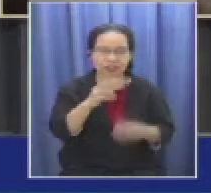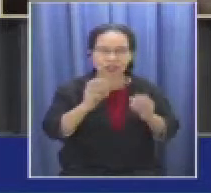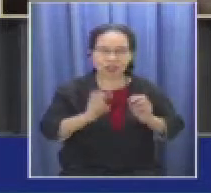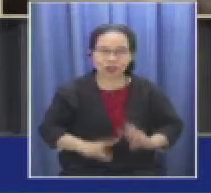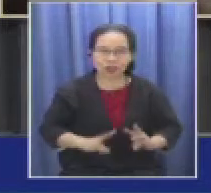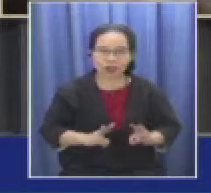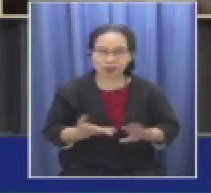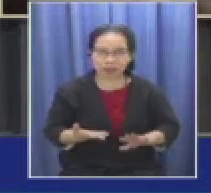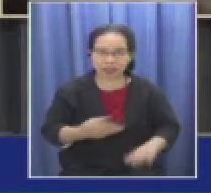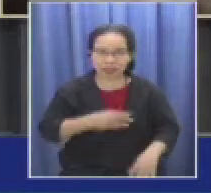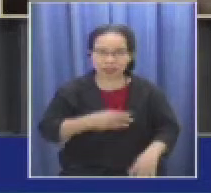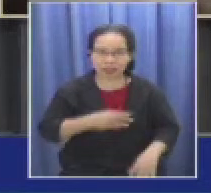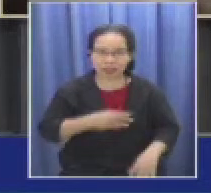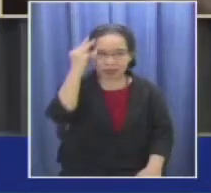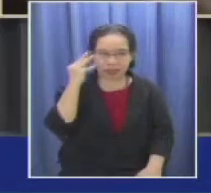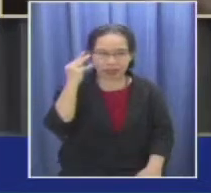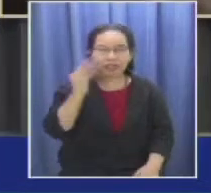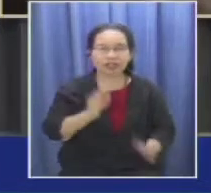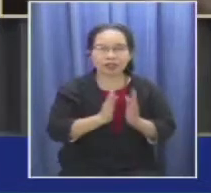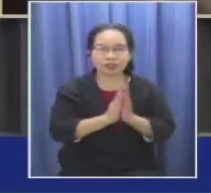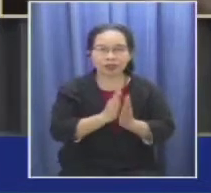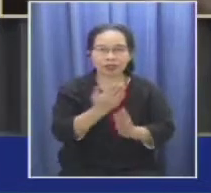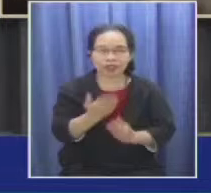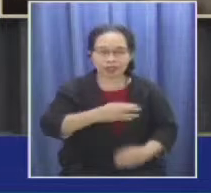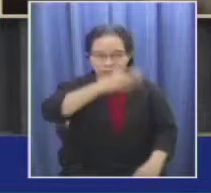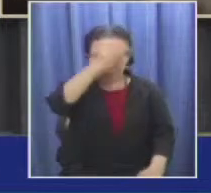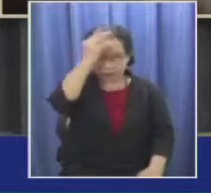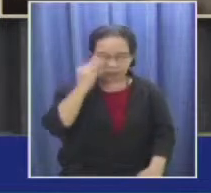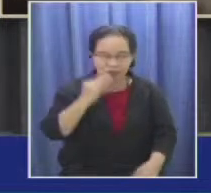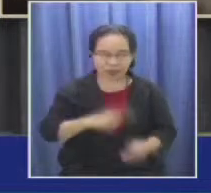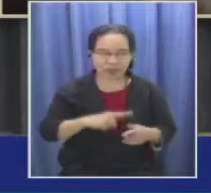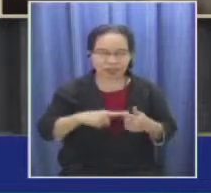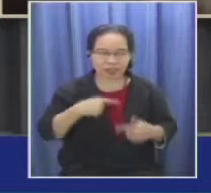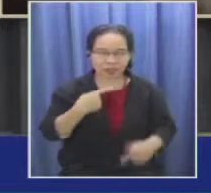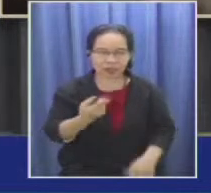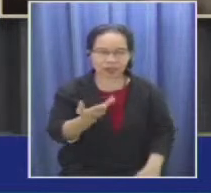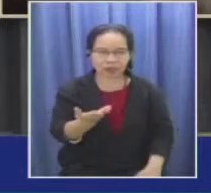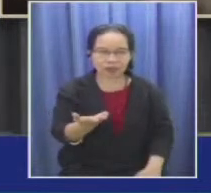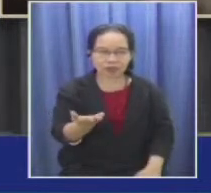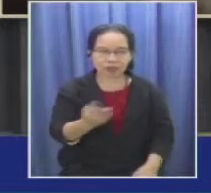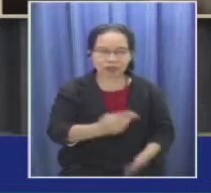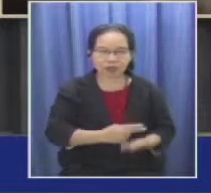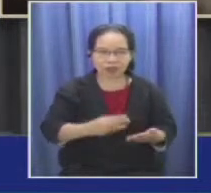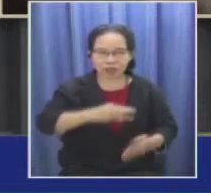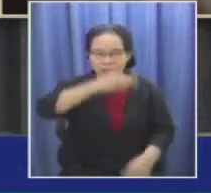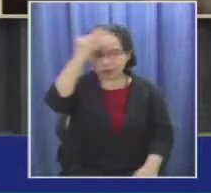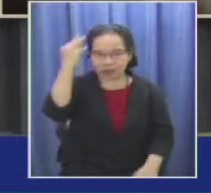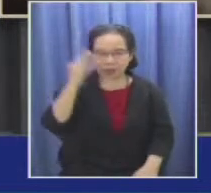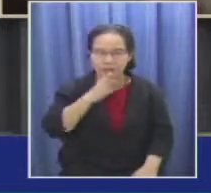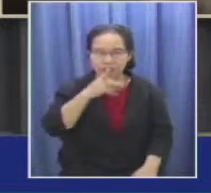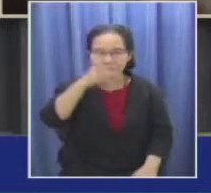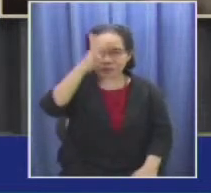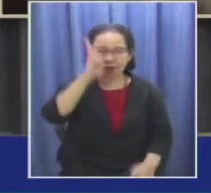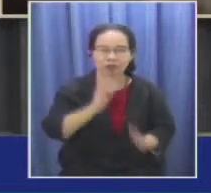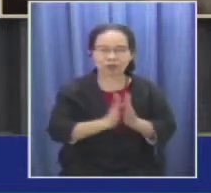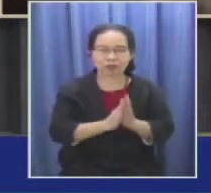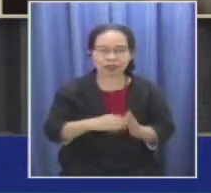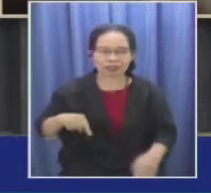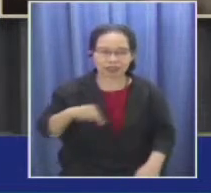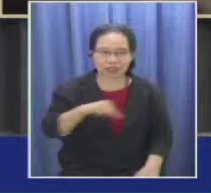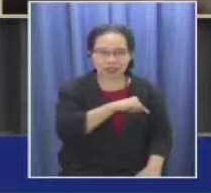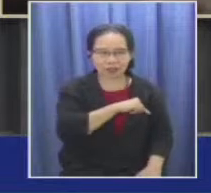obiara owu ya wɔ Kristo mu no ɔbɛnya ne wɔ da etwato mu ɛno ne yɛfrɛ no sɛ wu sɔre no